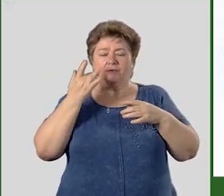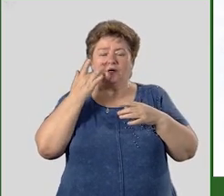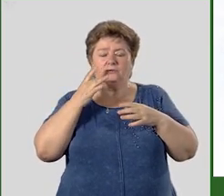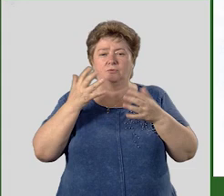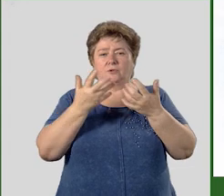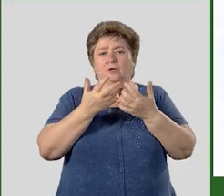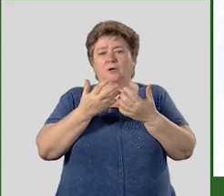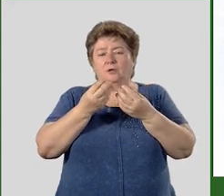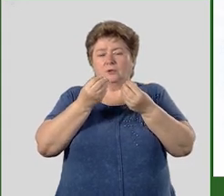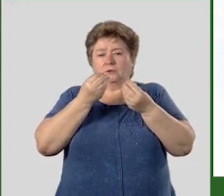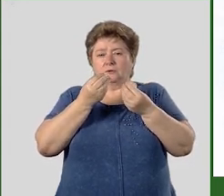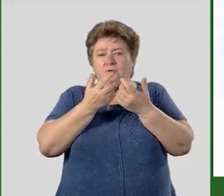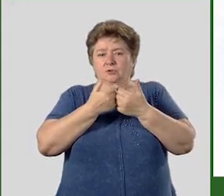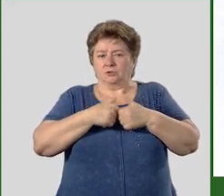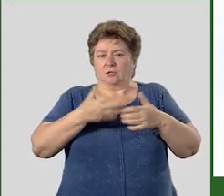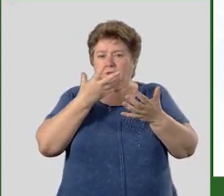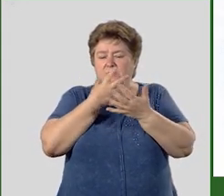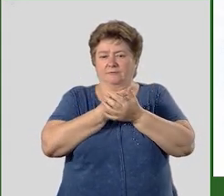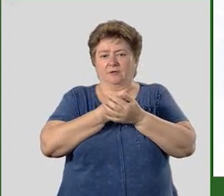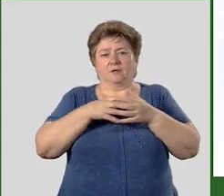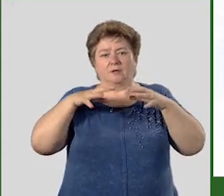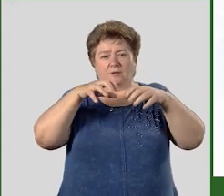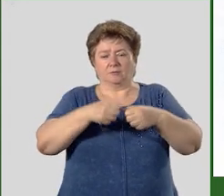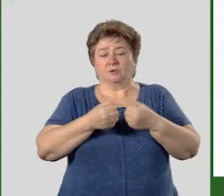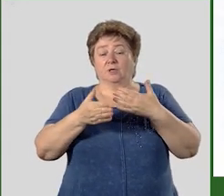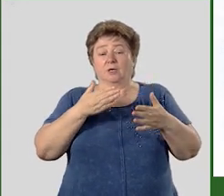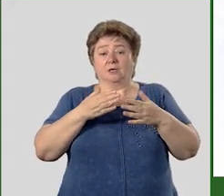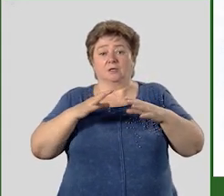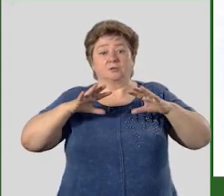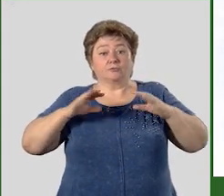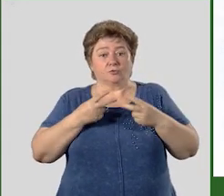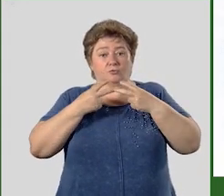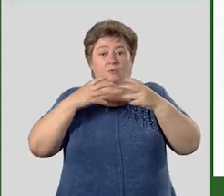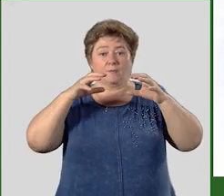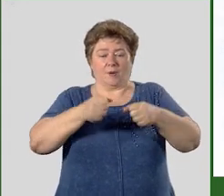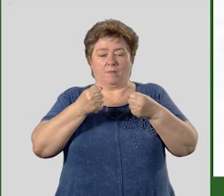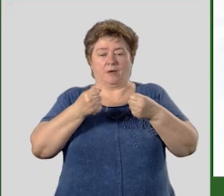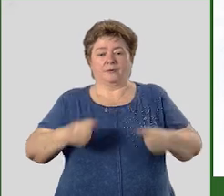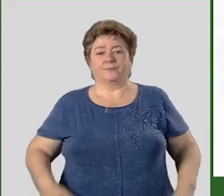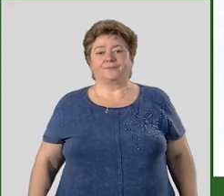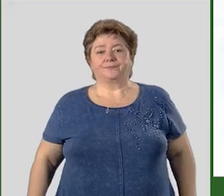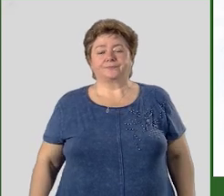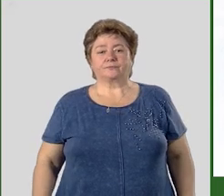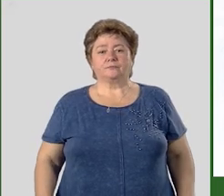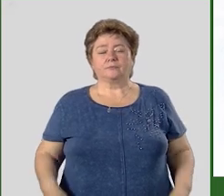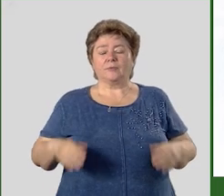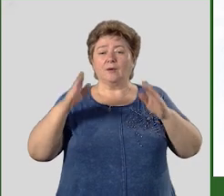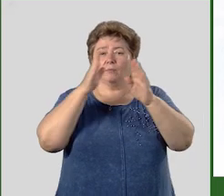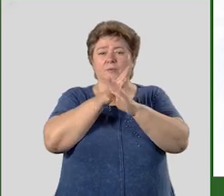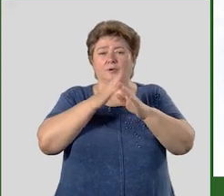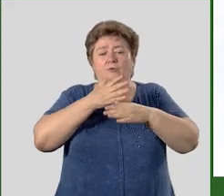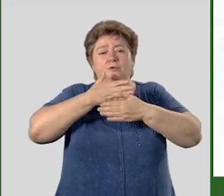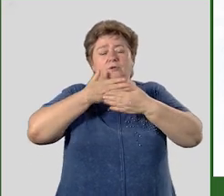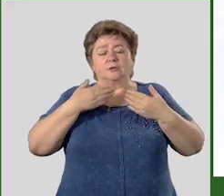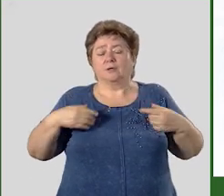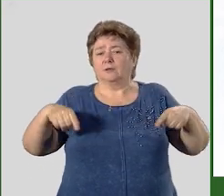может считать жирафа своей добычей, если застанет его врасплох. В природе